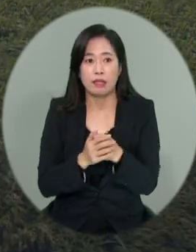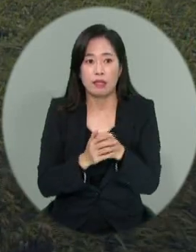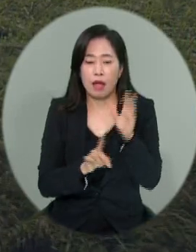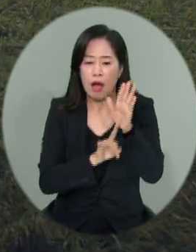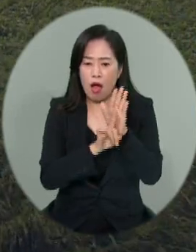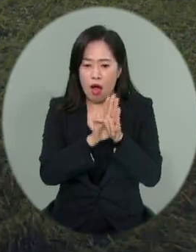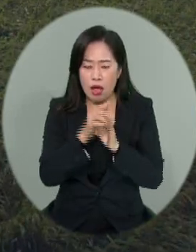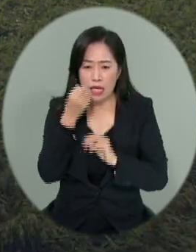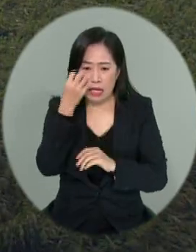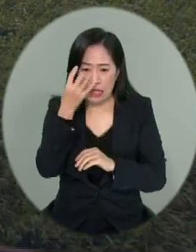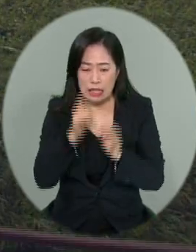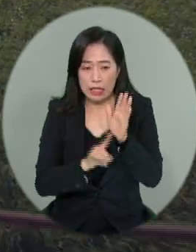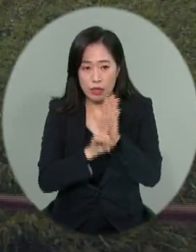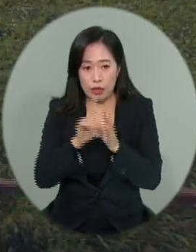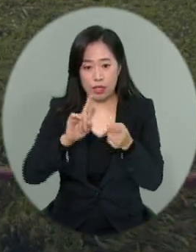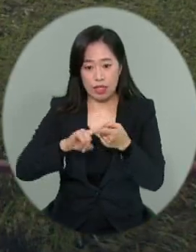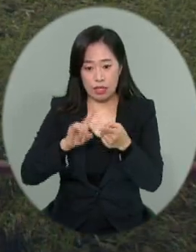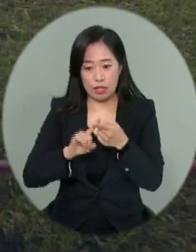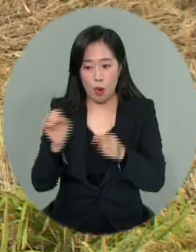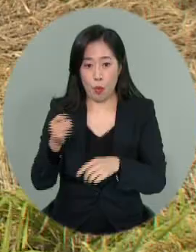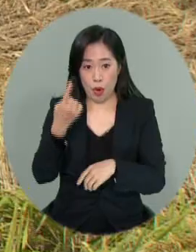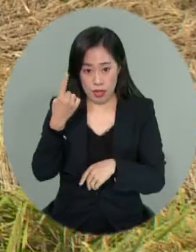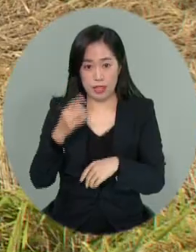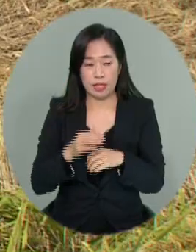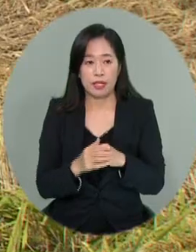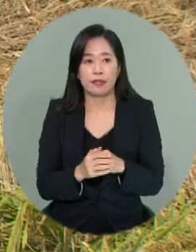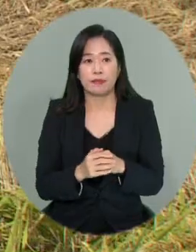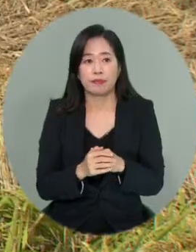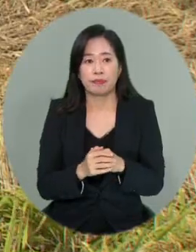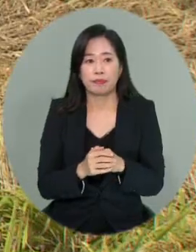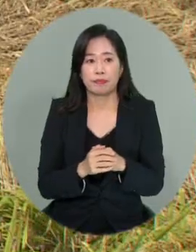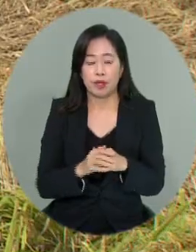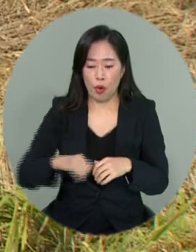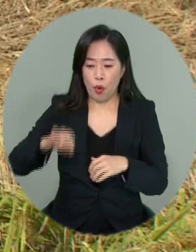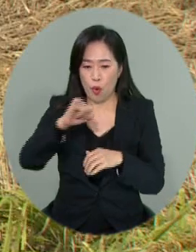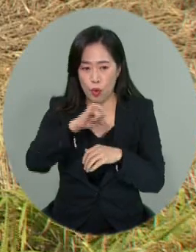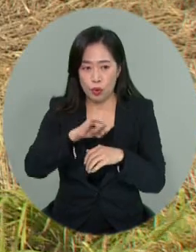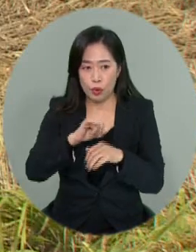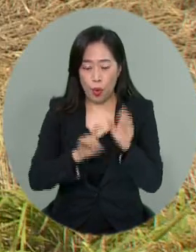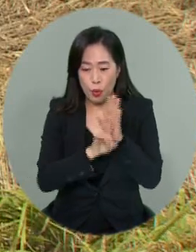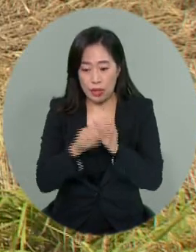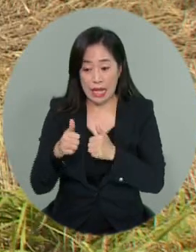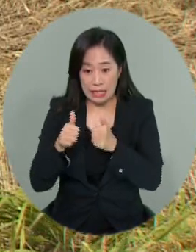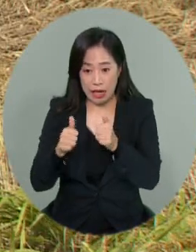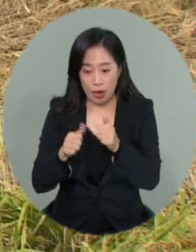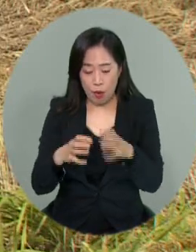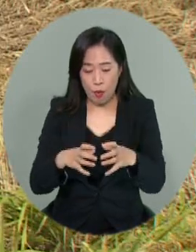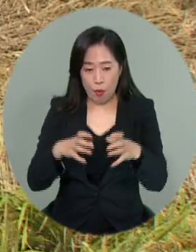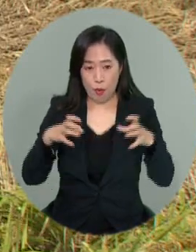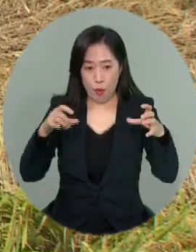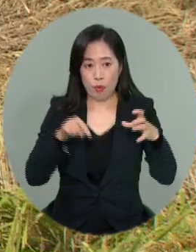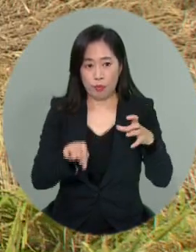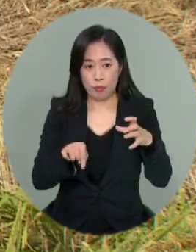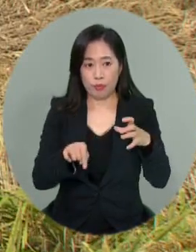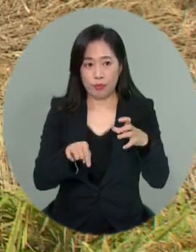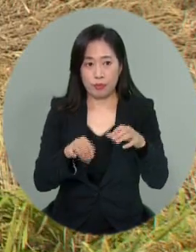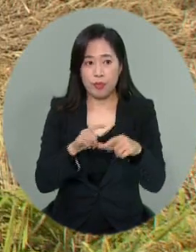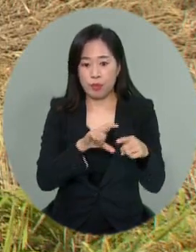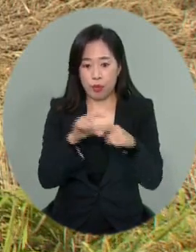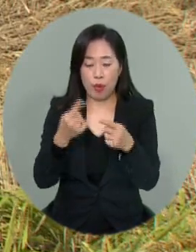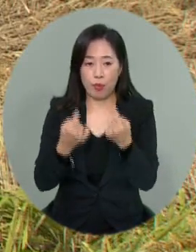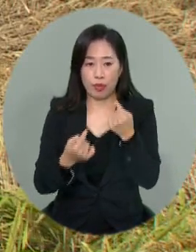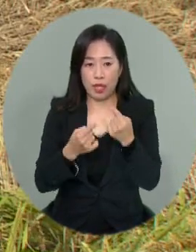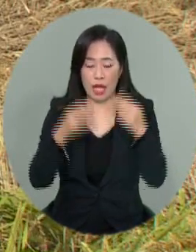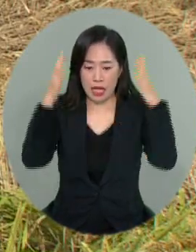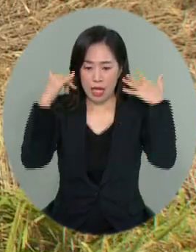이상고온 현상은 증가세에 기름을 부었습니다. 곤충은 온도에 따라 성장 속도가 달라지는데 올해 벼멸구는 평년보다 여름